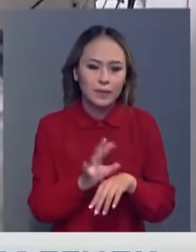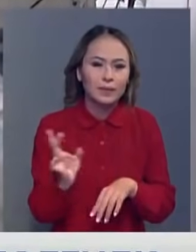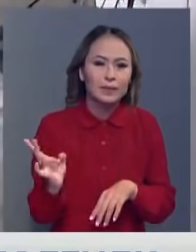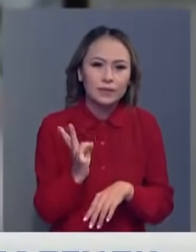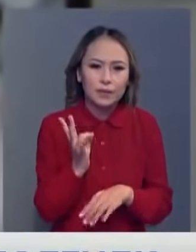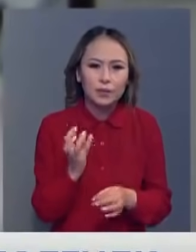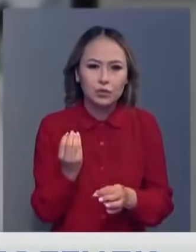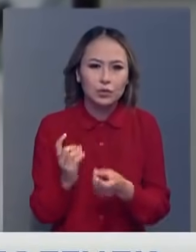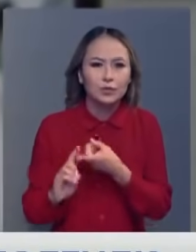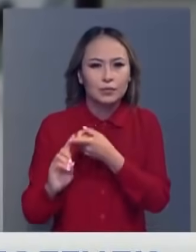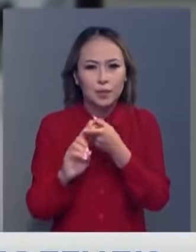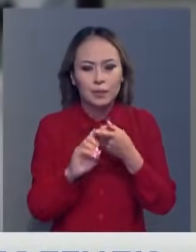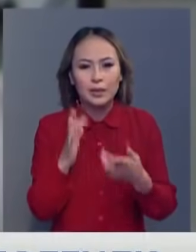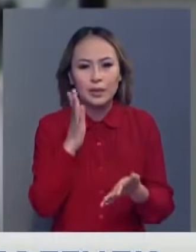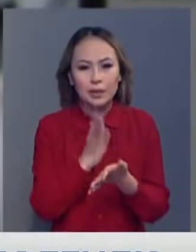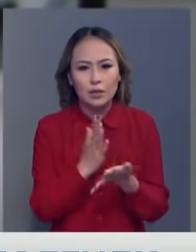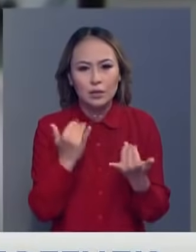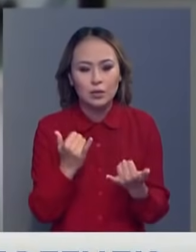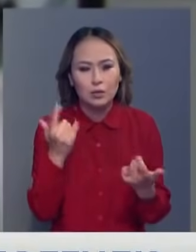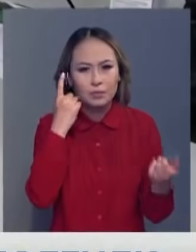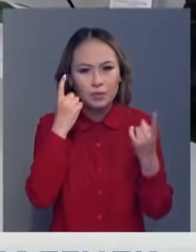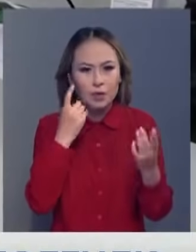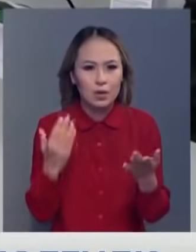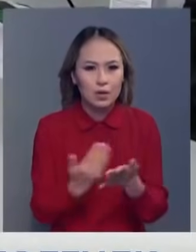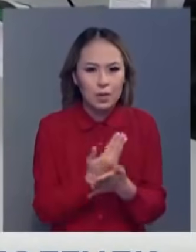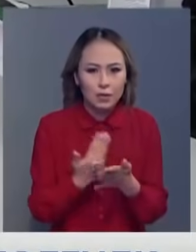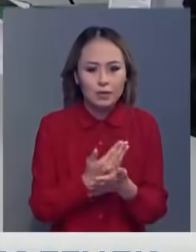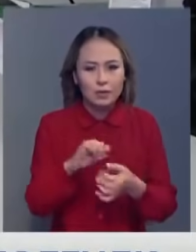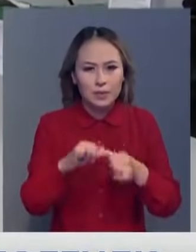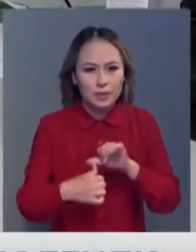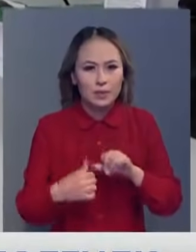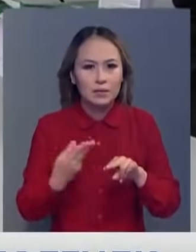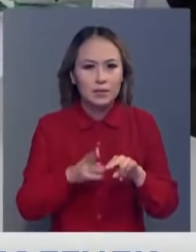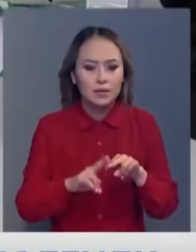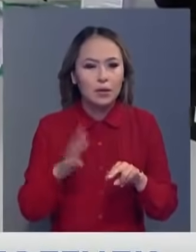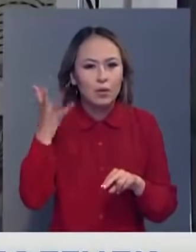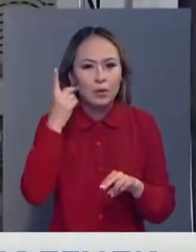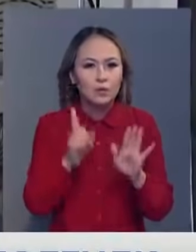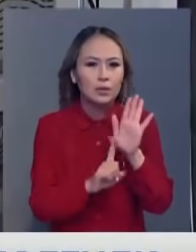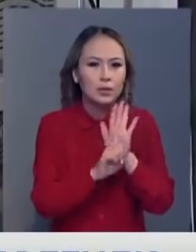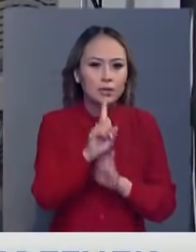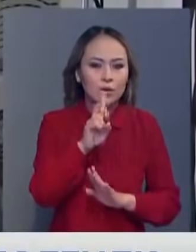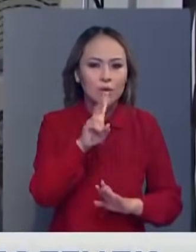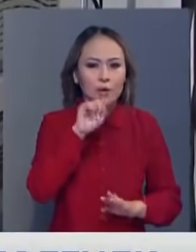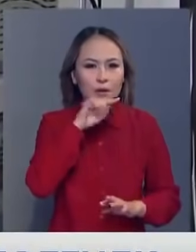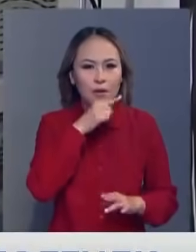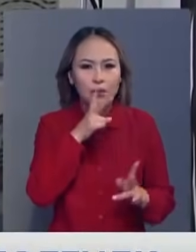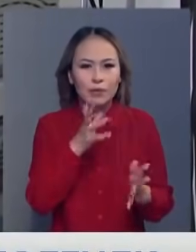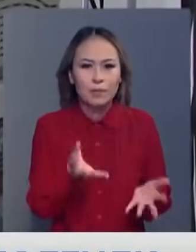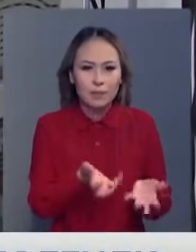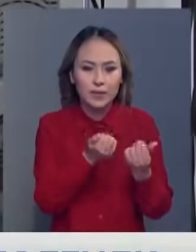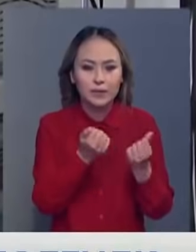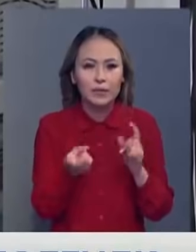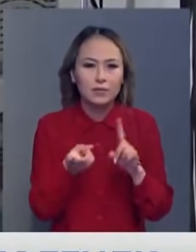жүргендерге құрық салып жатыр. Бұқара шетінен бүк түсуде. Безбеннің екі басы теңселе бастады, бірі экономиканы құтқару керек